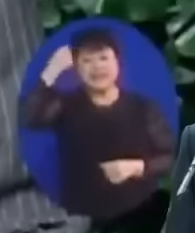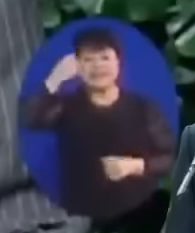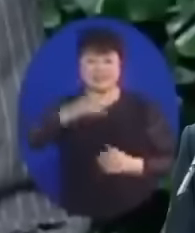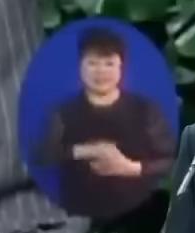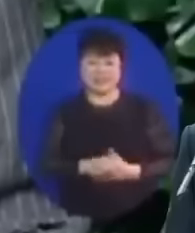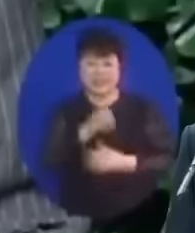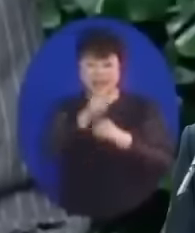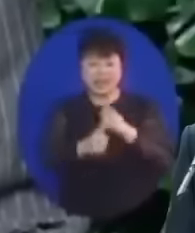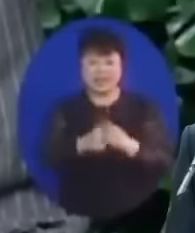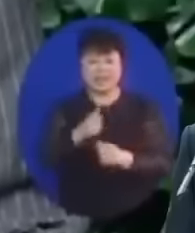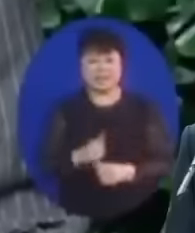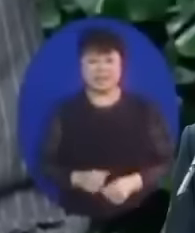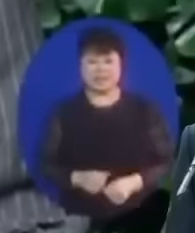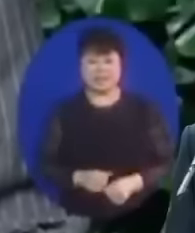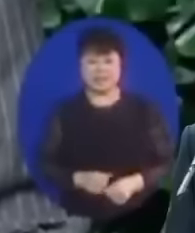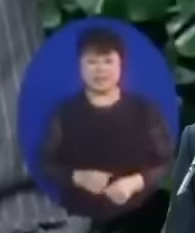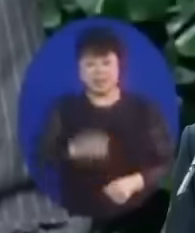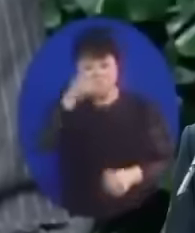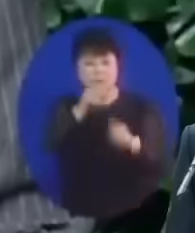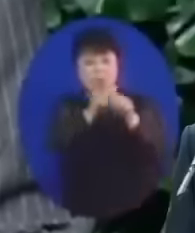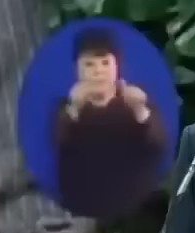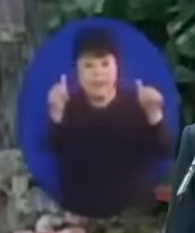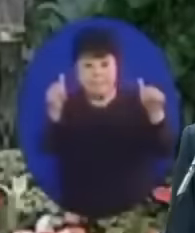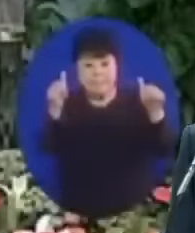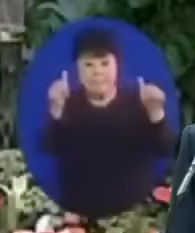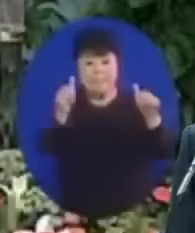것입니다. 하나님은 이미 요셉에게